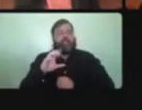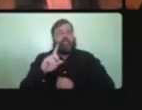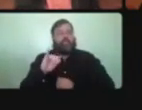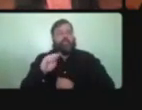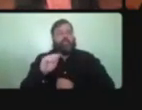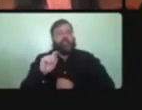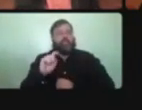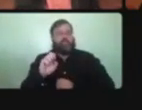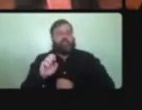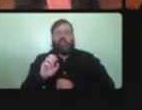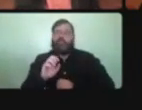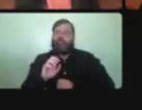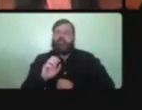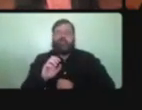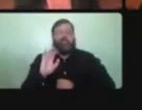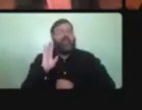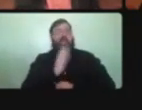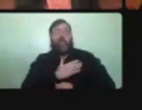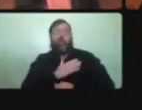tutahakikisha